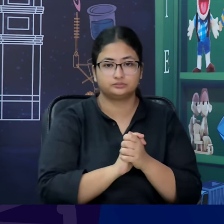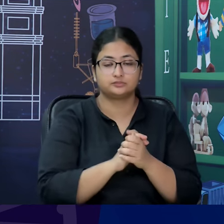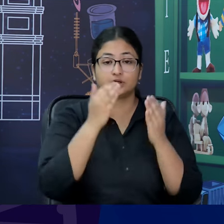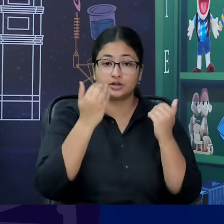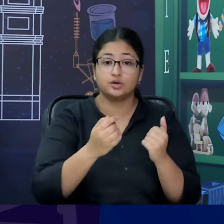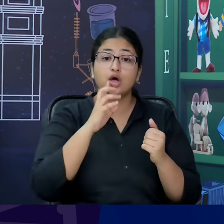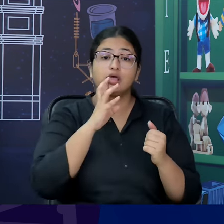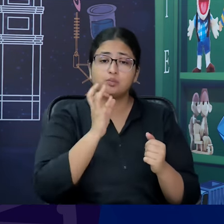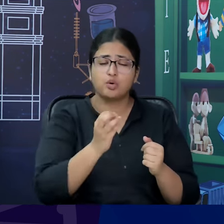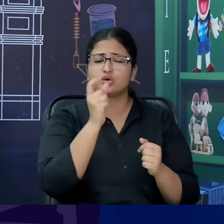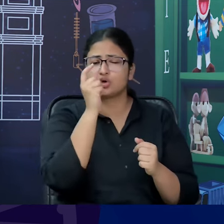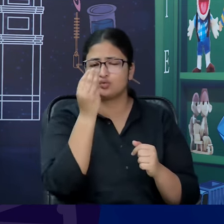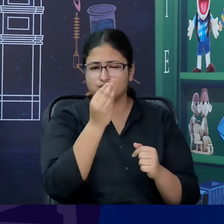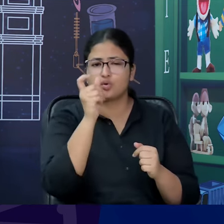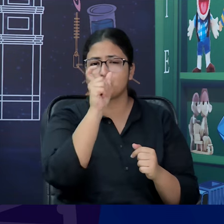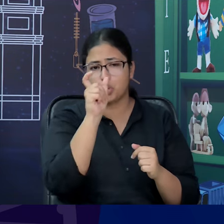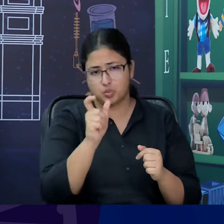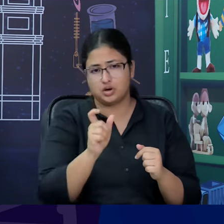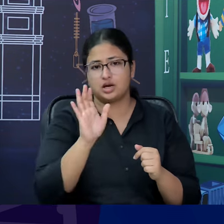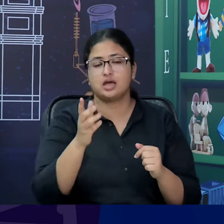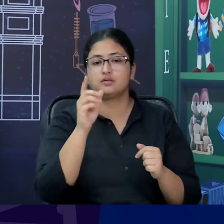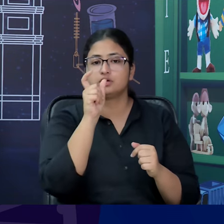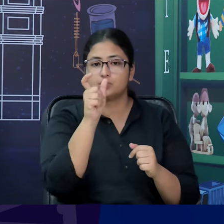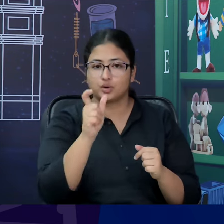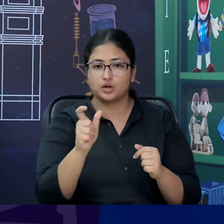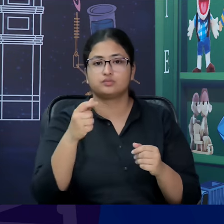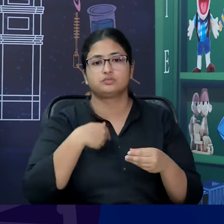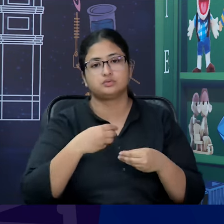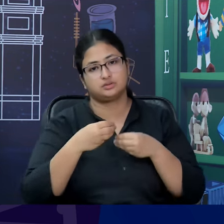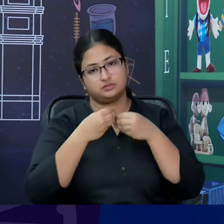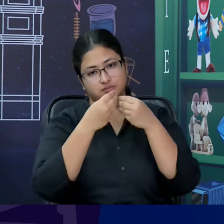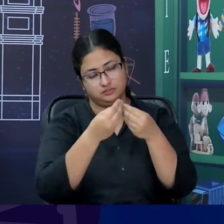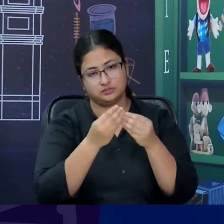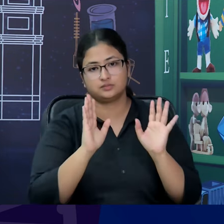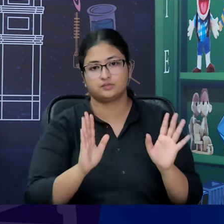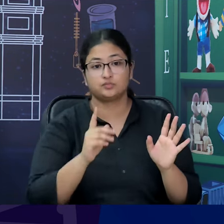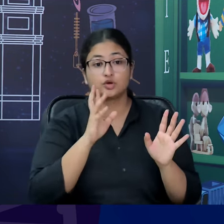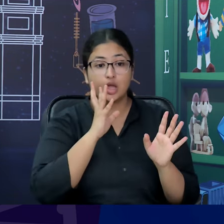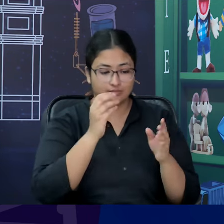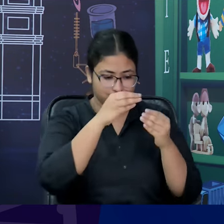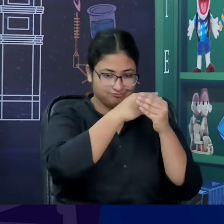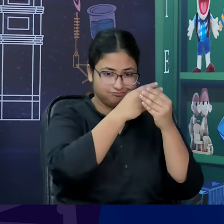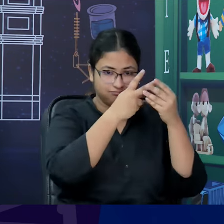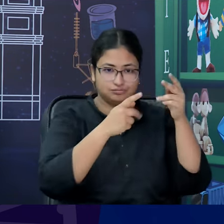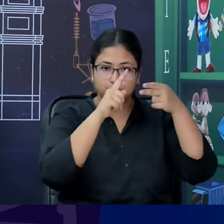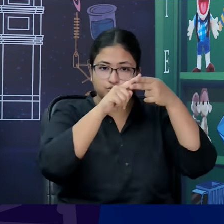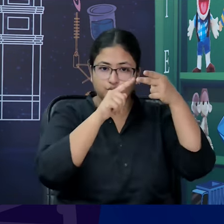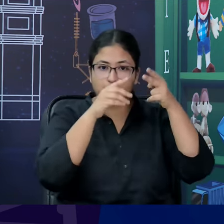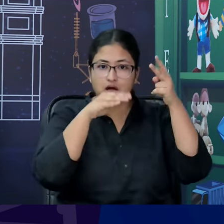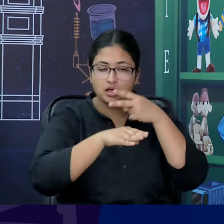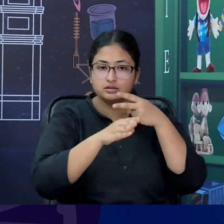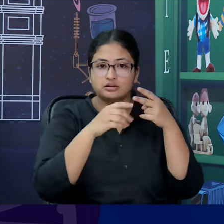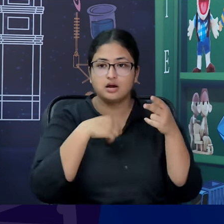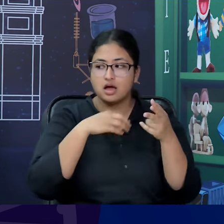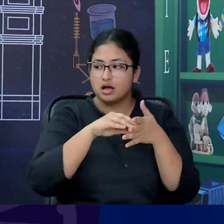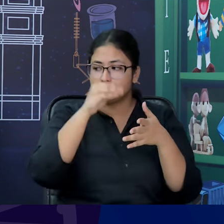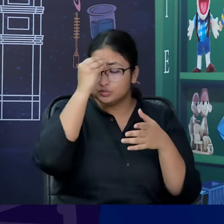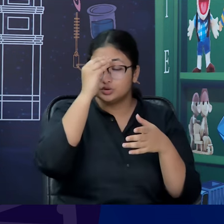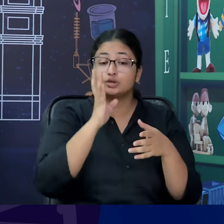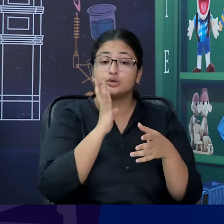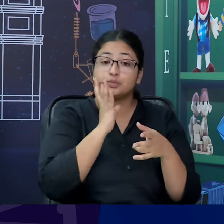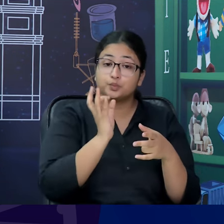शब्द हैं जी जिन पर अगर हम बात करेंगे तो शब्द संपदा हां शिक्षण सहायक सामग्री में तो अध्यापक अपने साथ